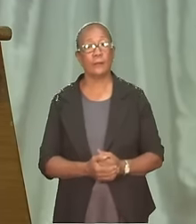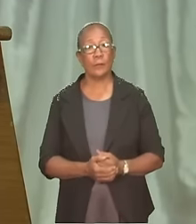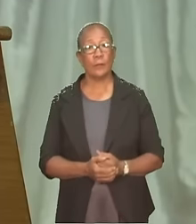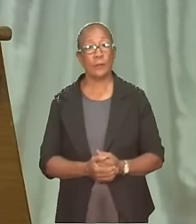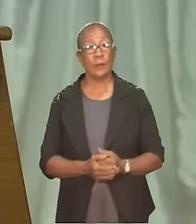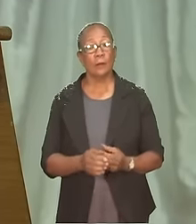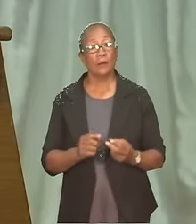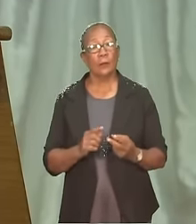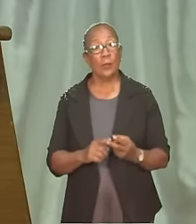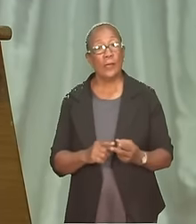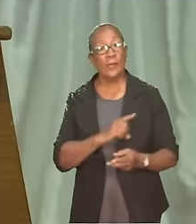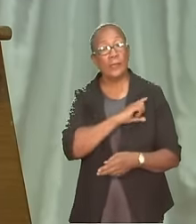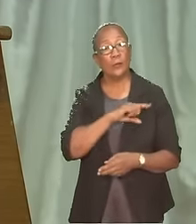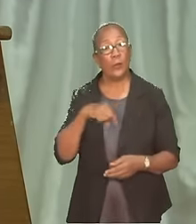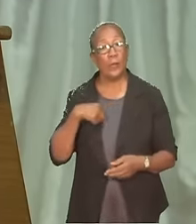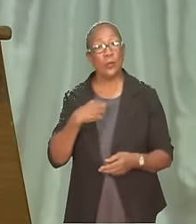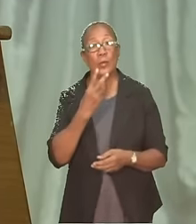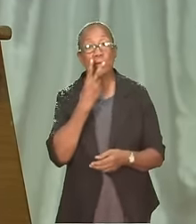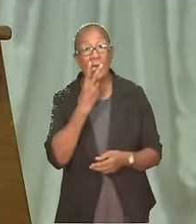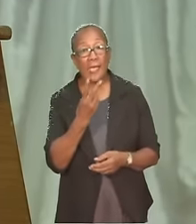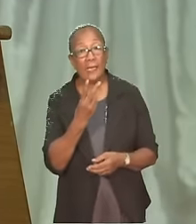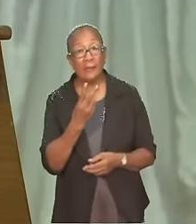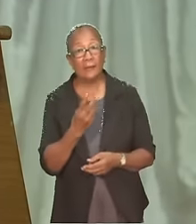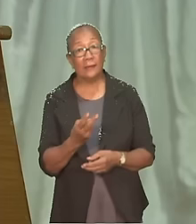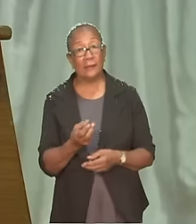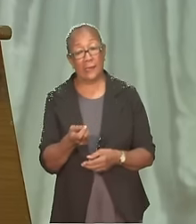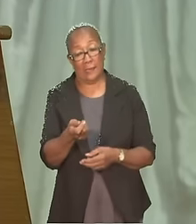Tweede is namelijk dat we nu kijken naar die tarieven.